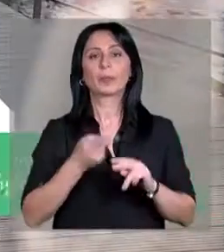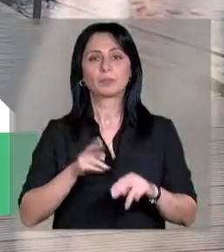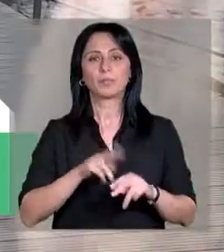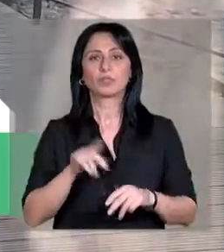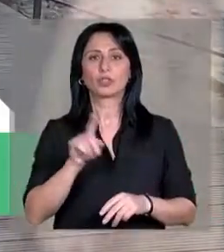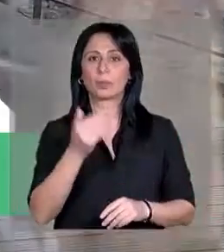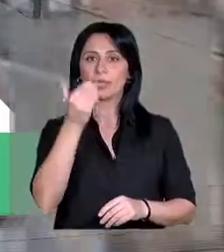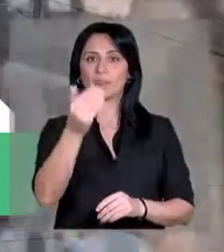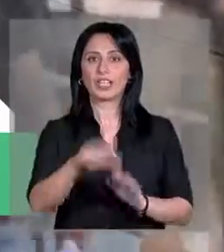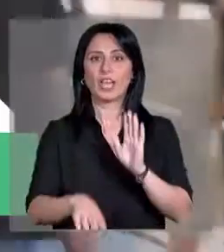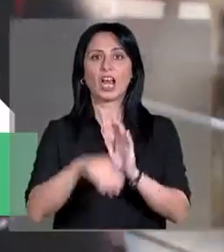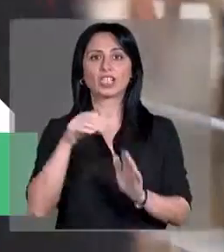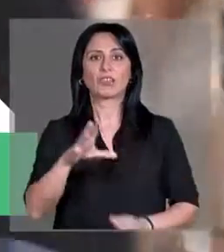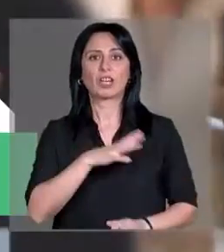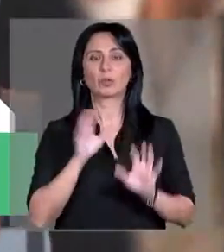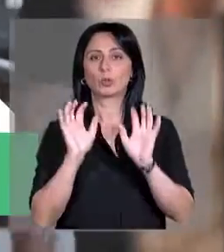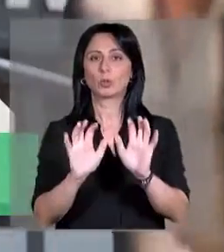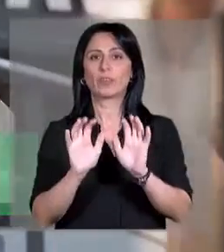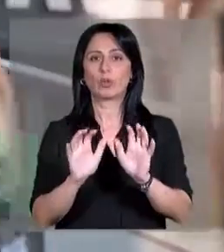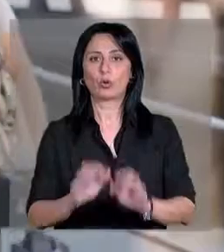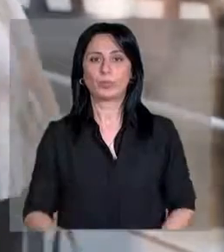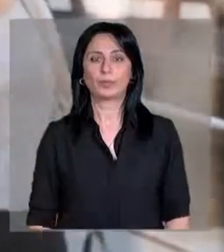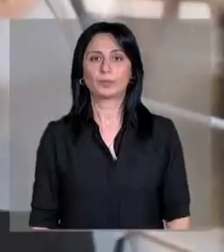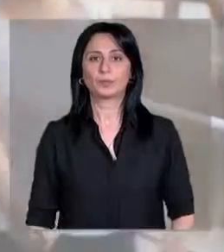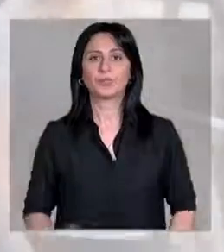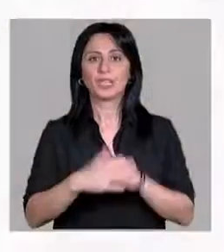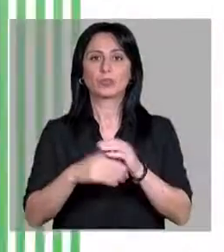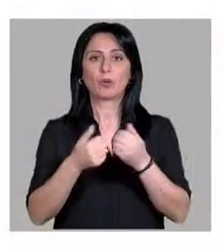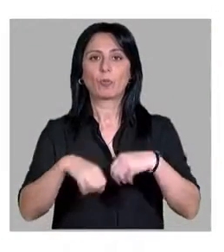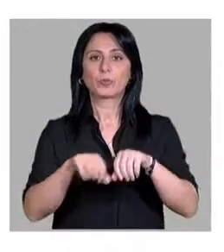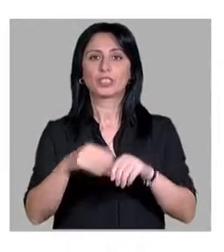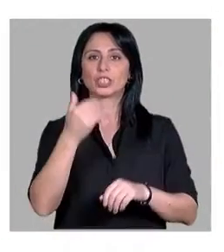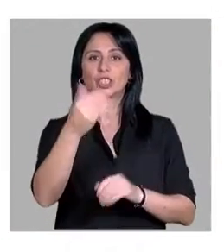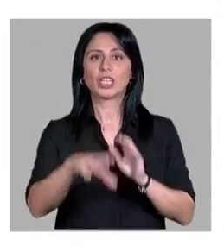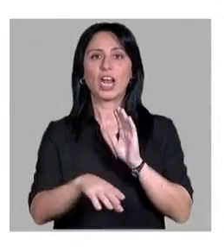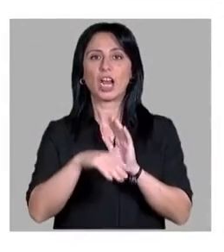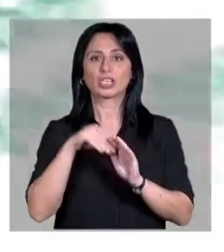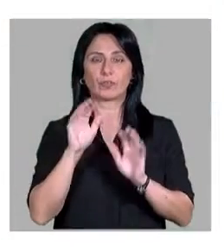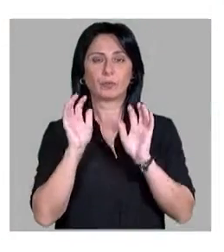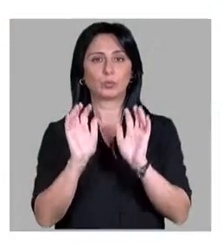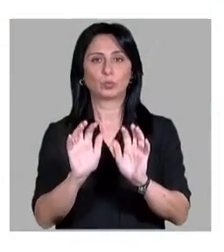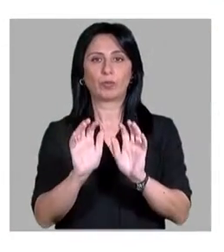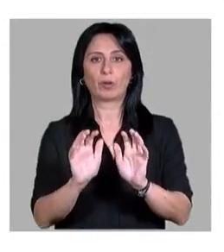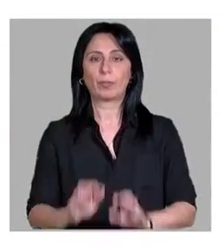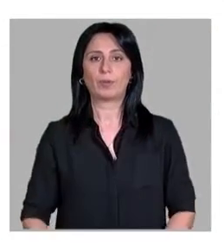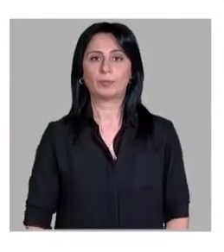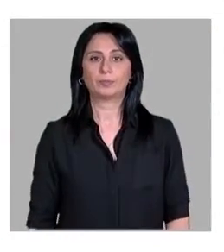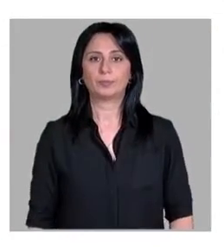მუშაობთ იმისთვის, რომ თქვენი არჩევანი იყოს უზრუნველყოფილი. CESCO, შენი არჩევანის უზრუნველყოფა.